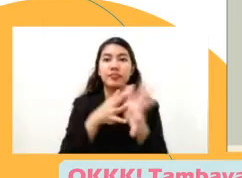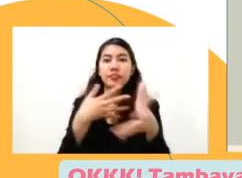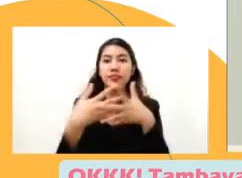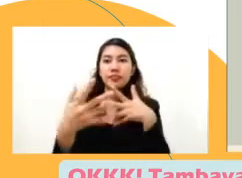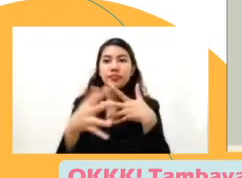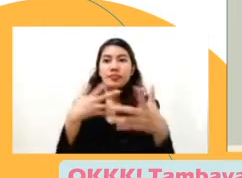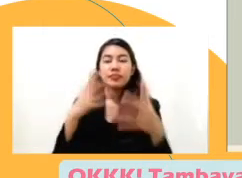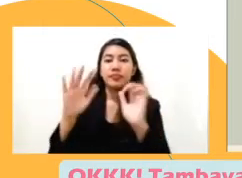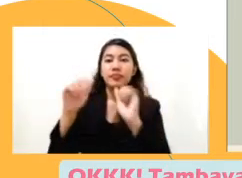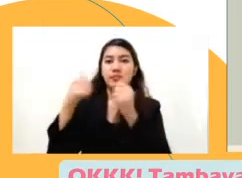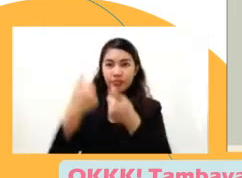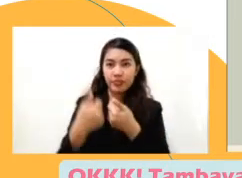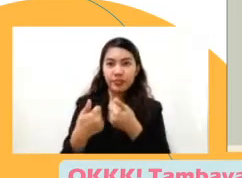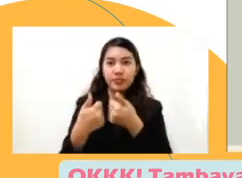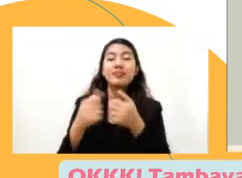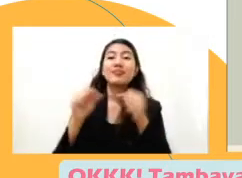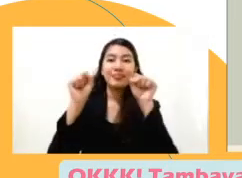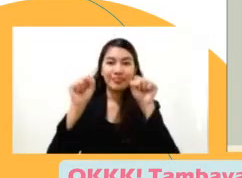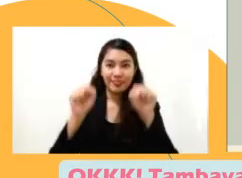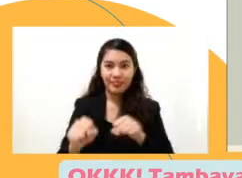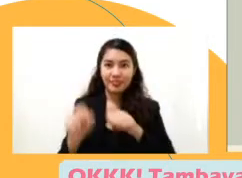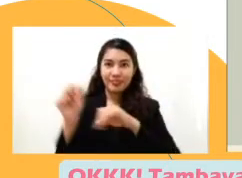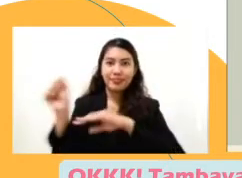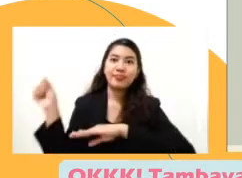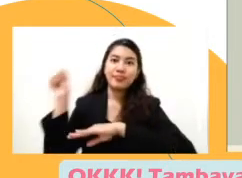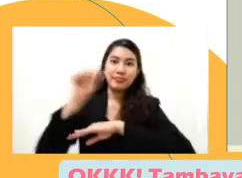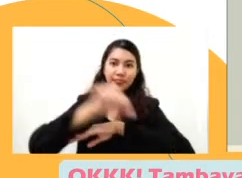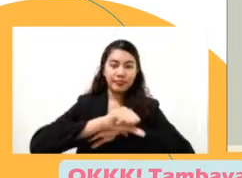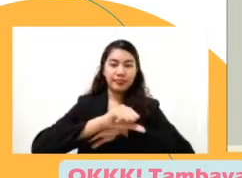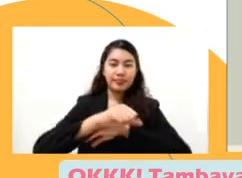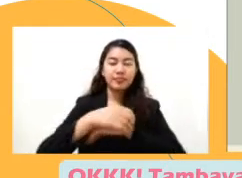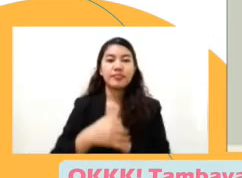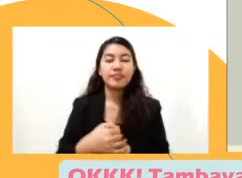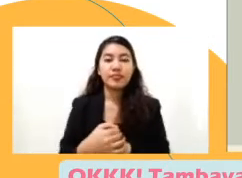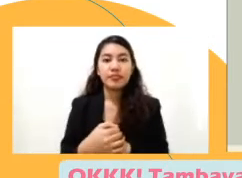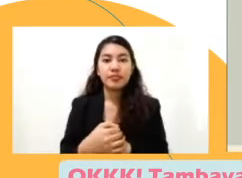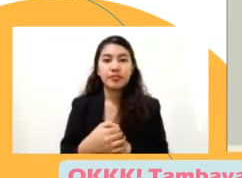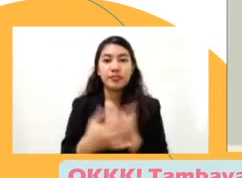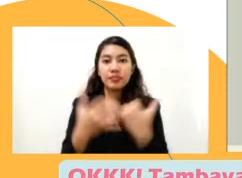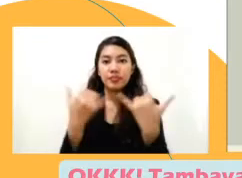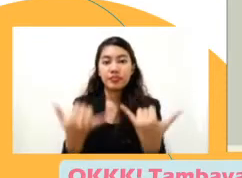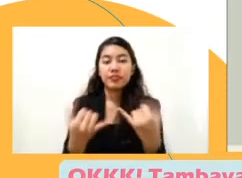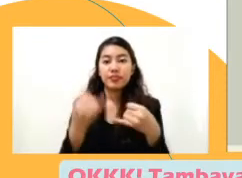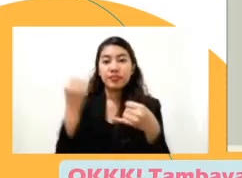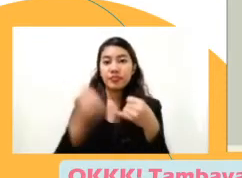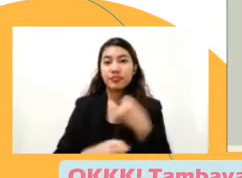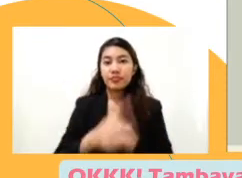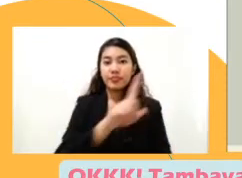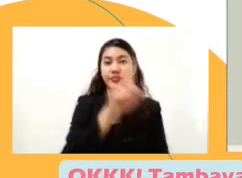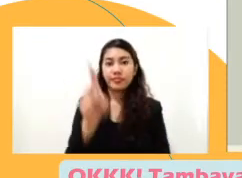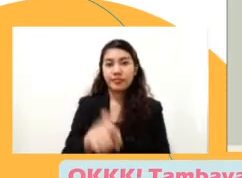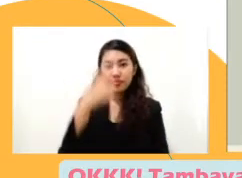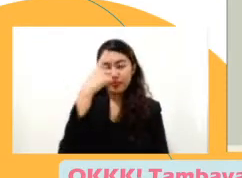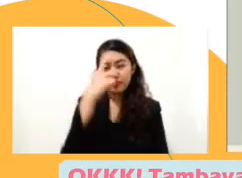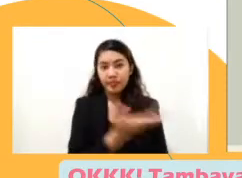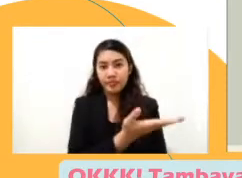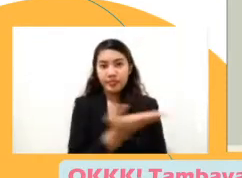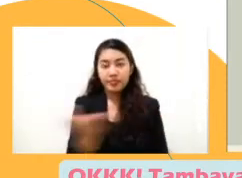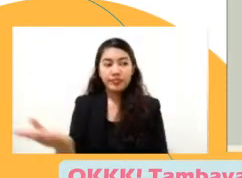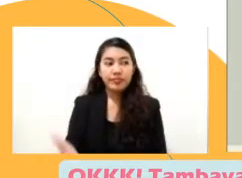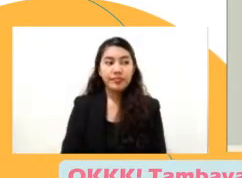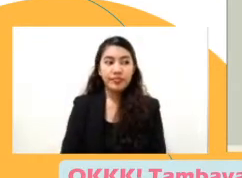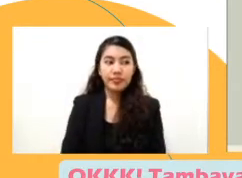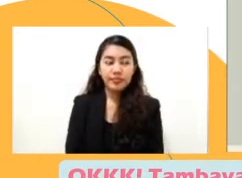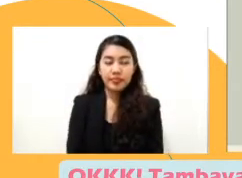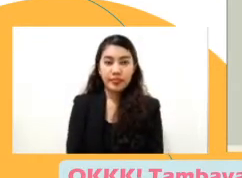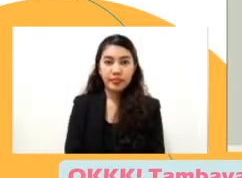ay palaging malalagpasan. Kaya naman, ang huling tanong ko sa aking mga katambayers, may